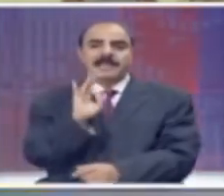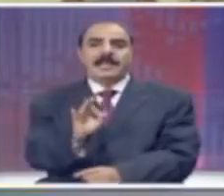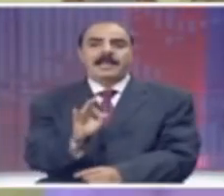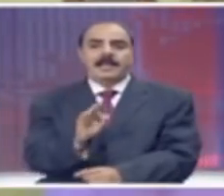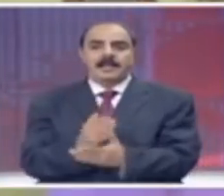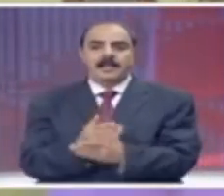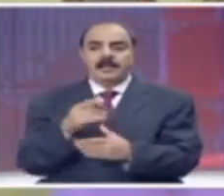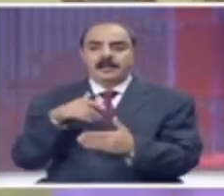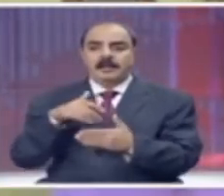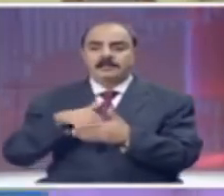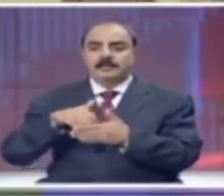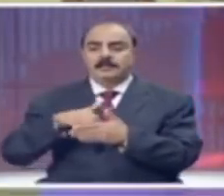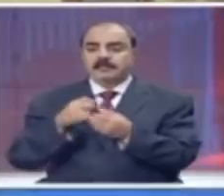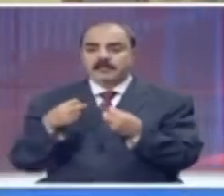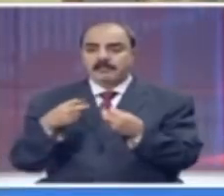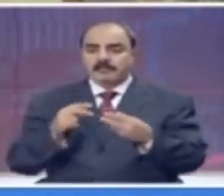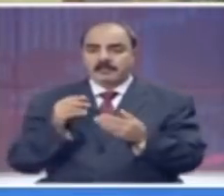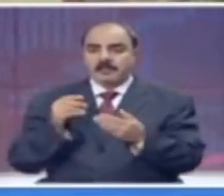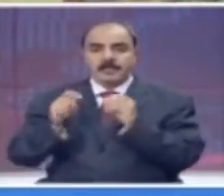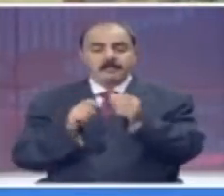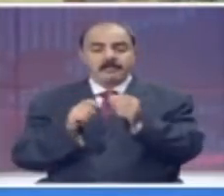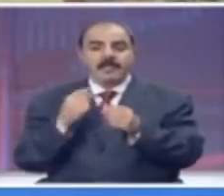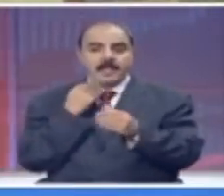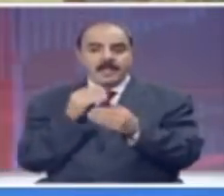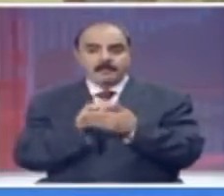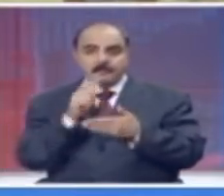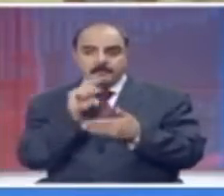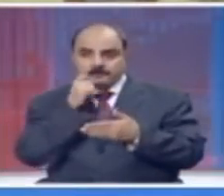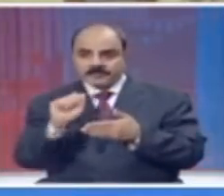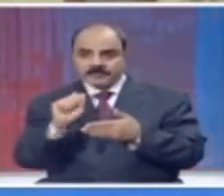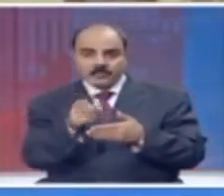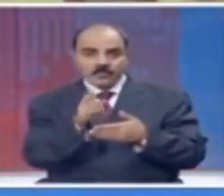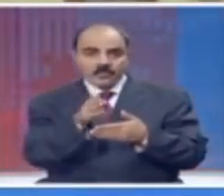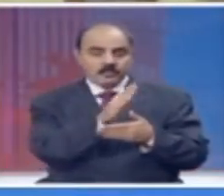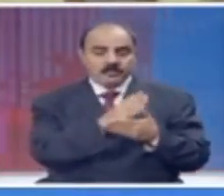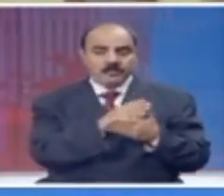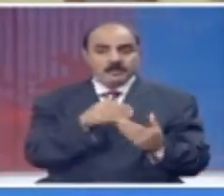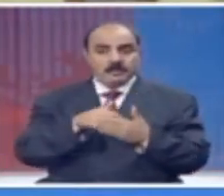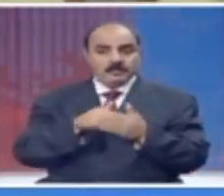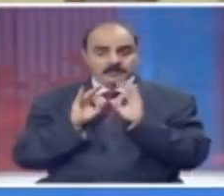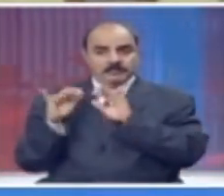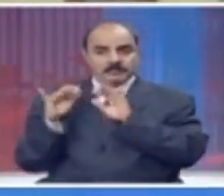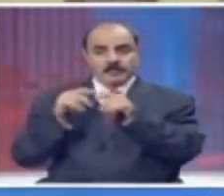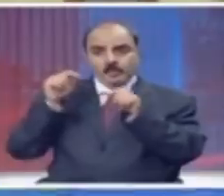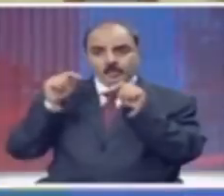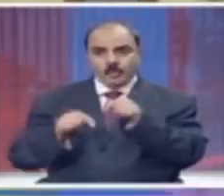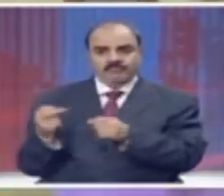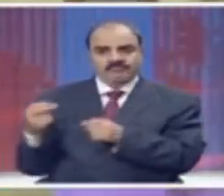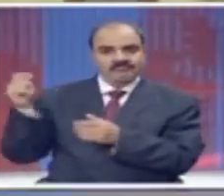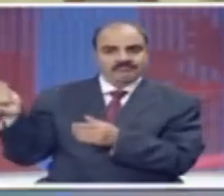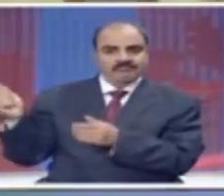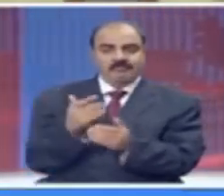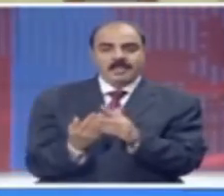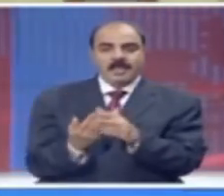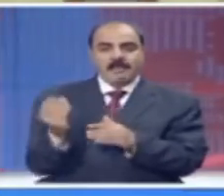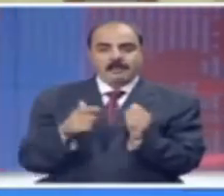اللي حددته الهيئة الوطنية للانتخابات، يحصل على الرقم الكودي، بيجي يوم الانتخاب أو يوم التصويت زي النهاردة